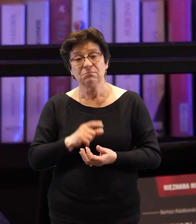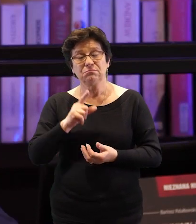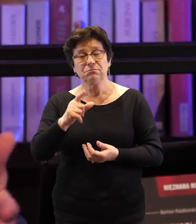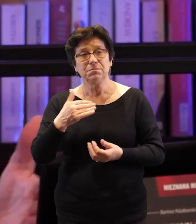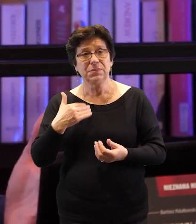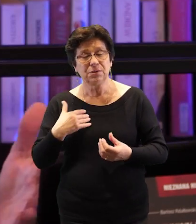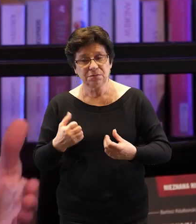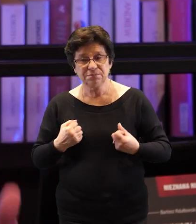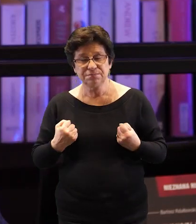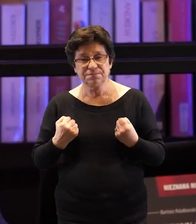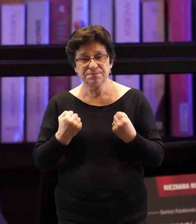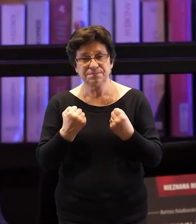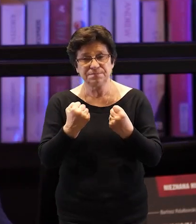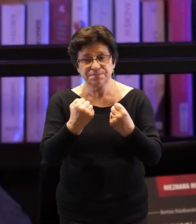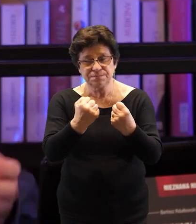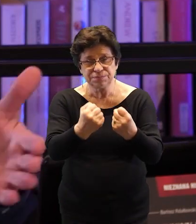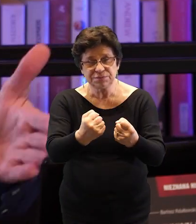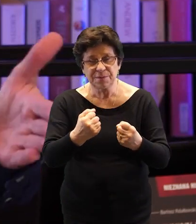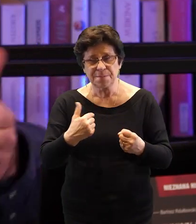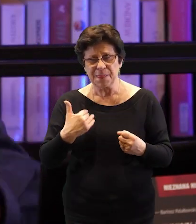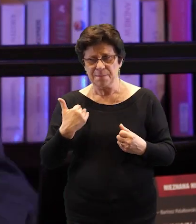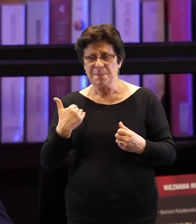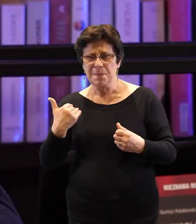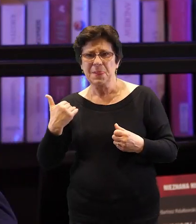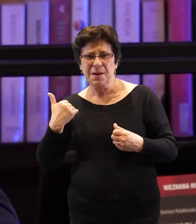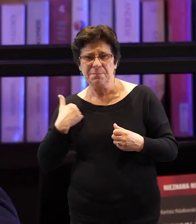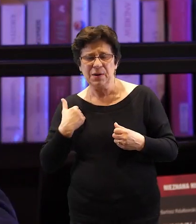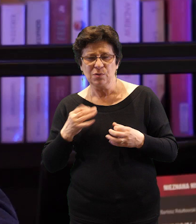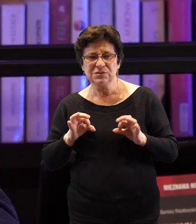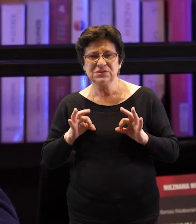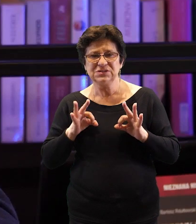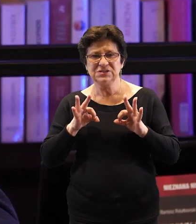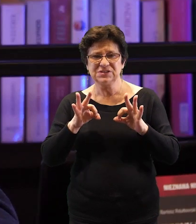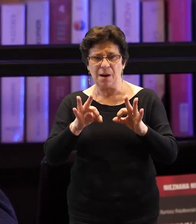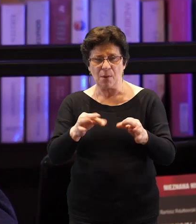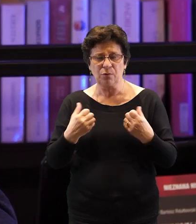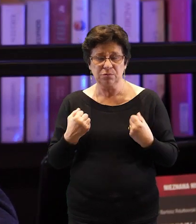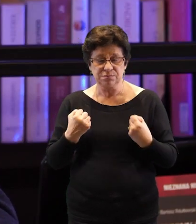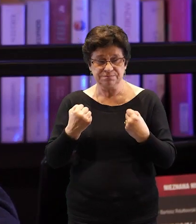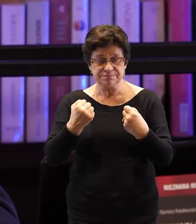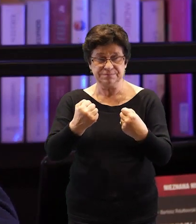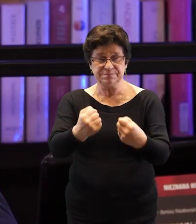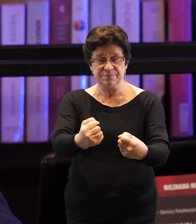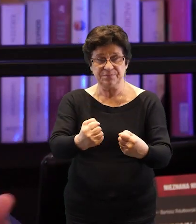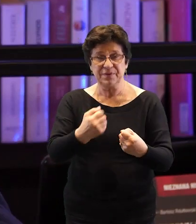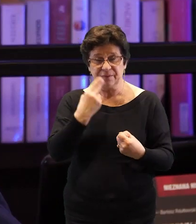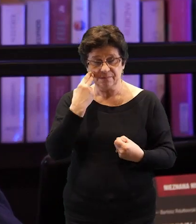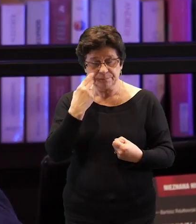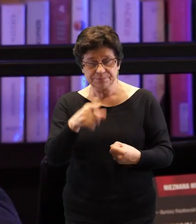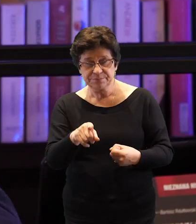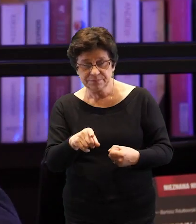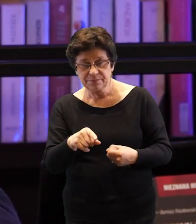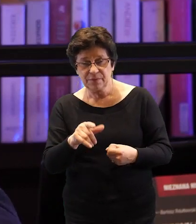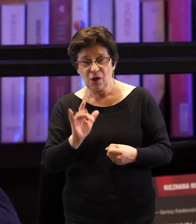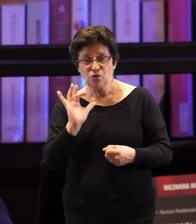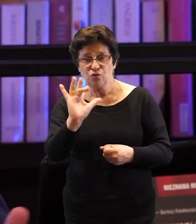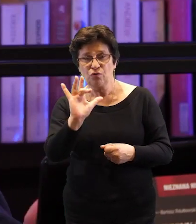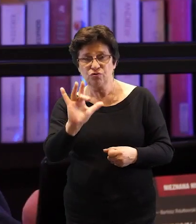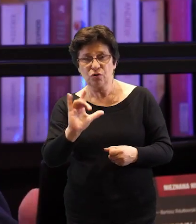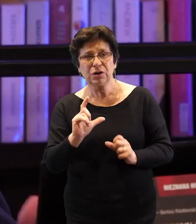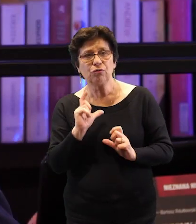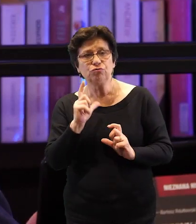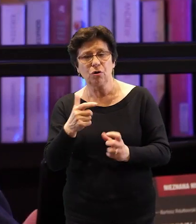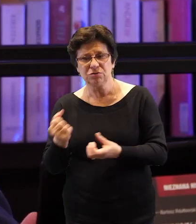podjechał pod jedne z podziemi konwój, tak jak dokładnie tutaj na zdjęciu widać, podjechał konwój, do środka